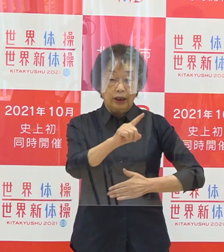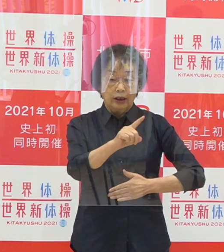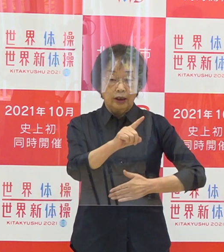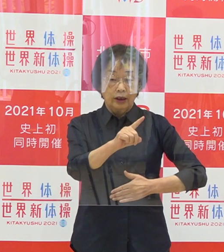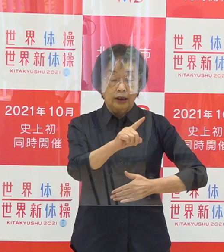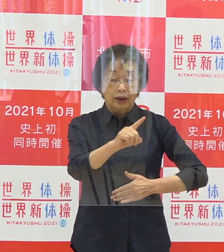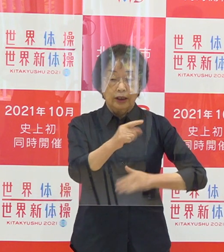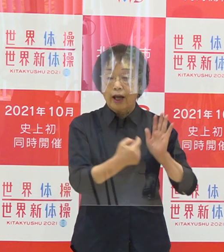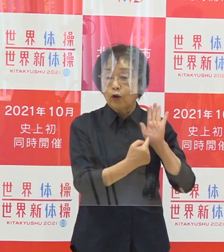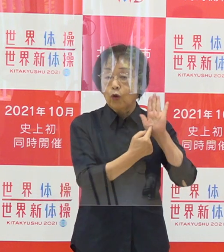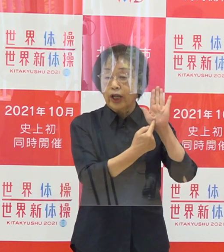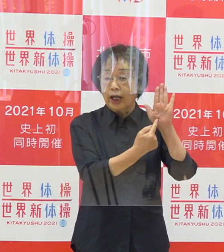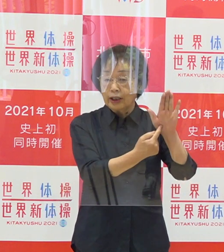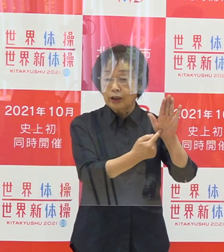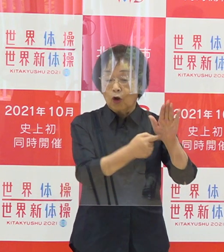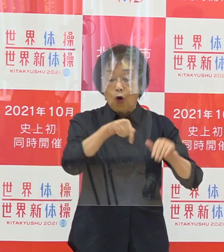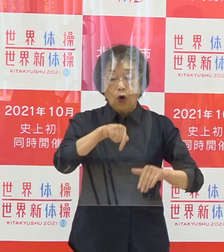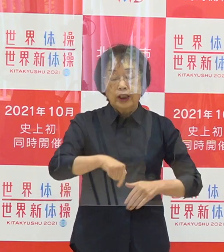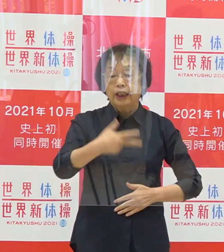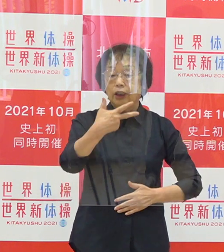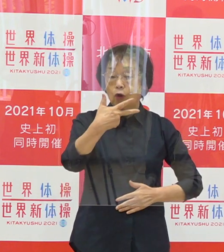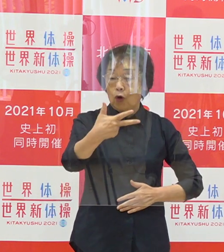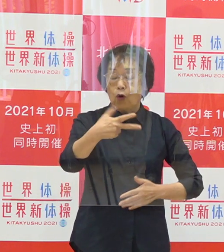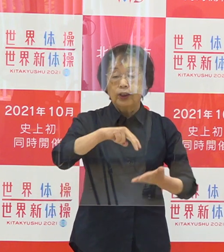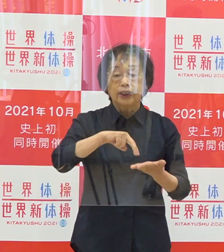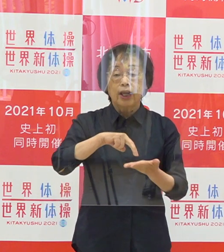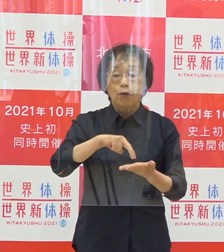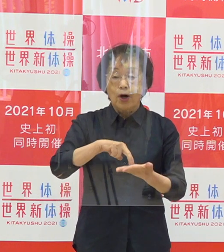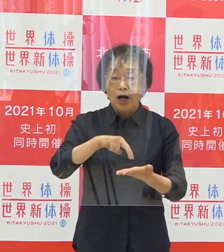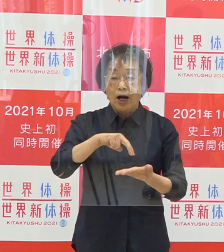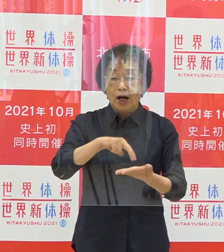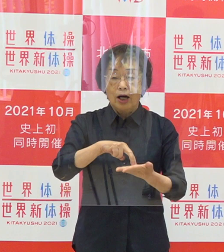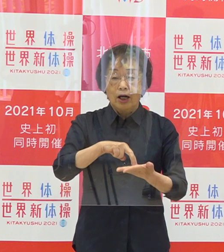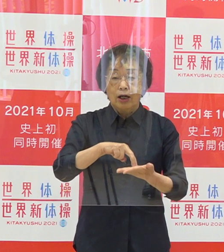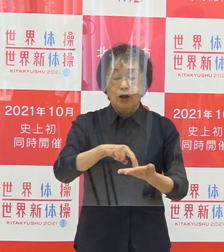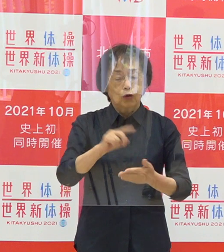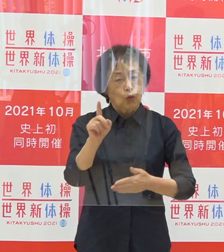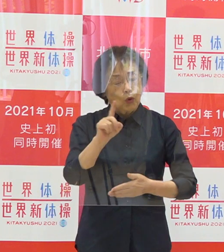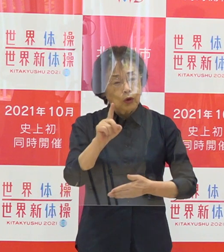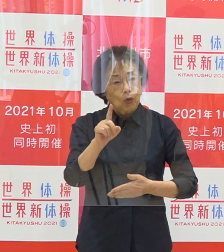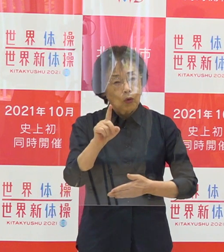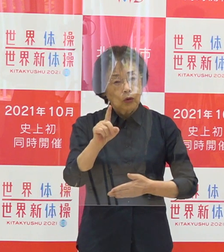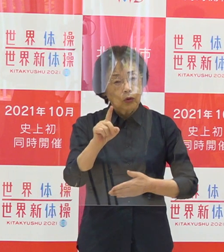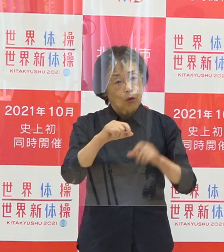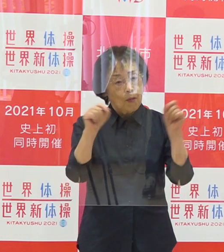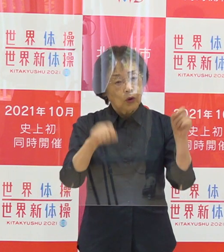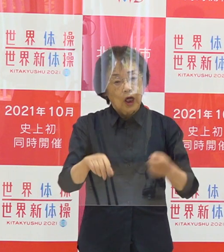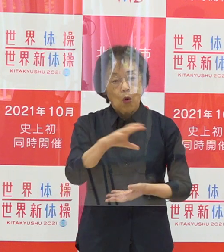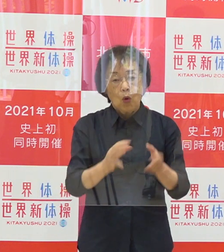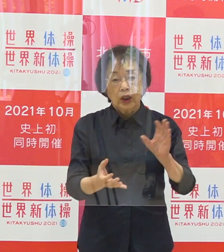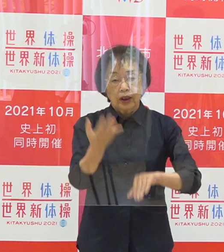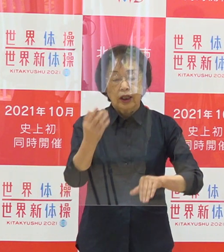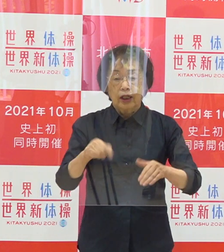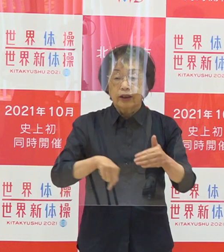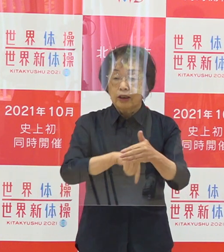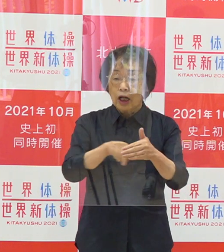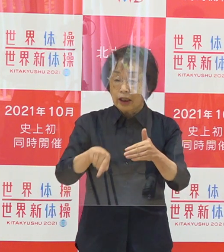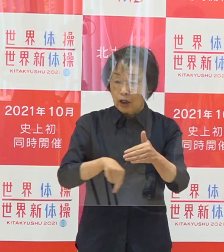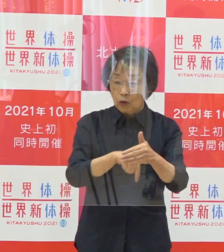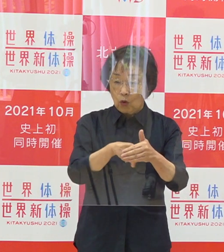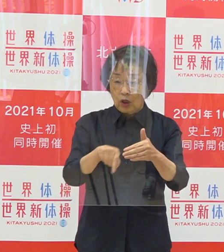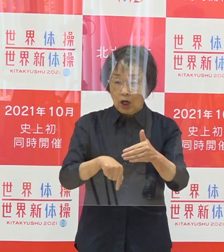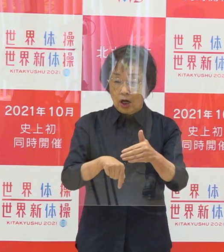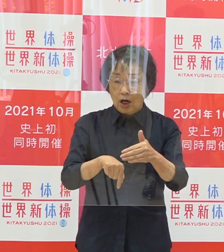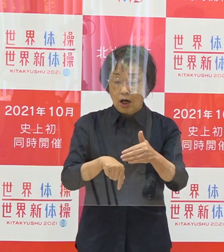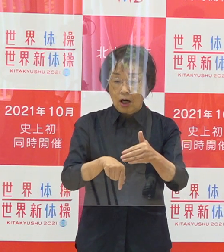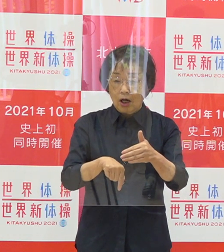表明している北九州市にしてはどうしてそういうことになったのかというような内容が、主な